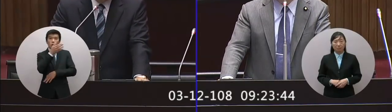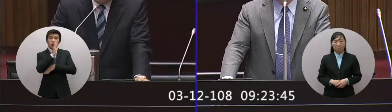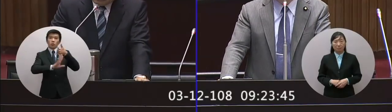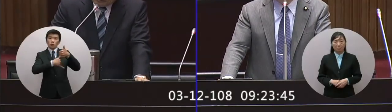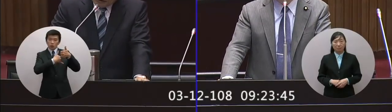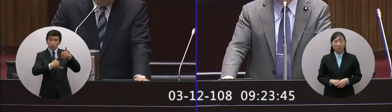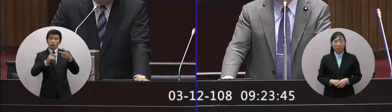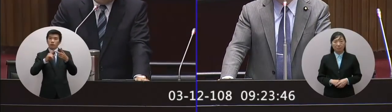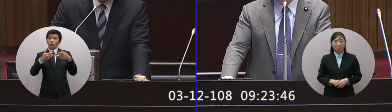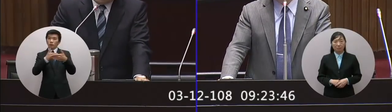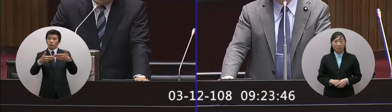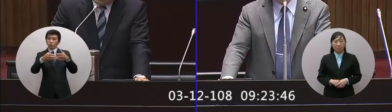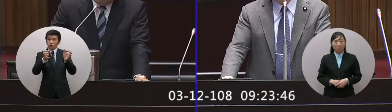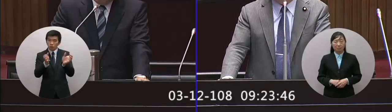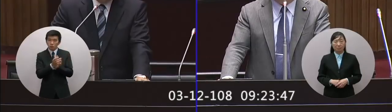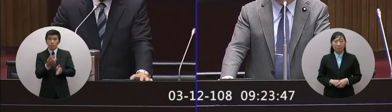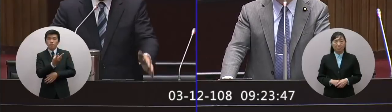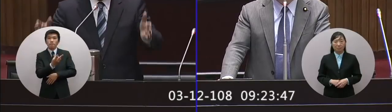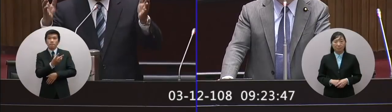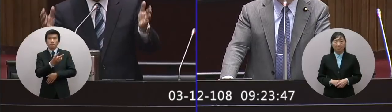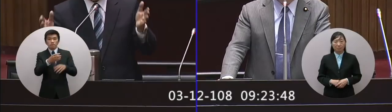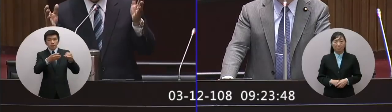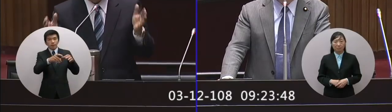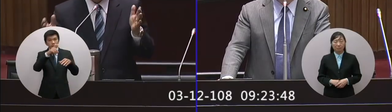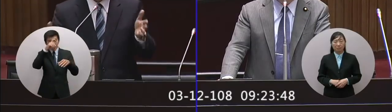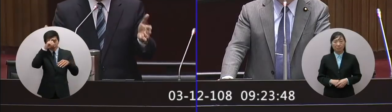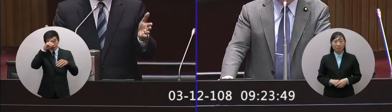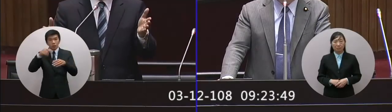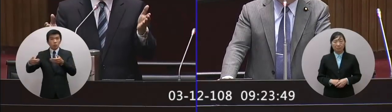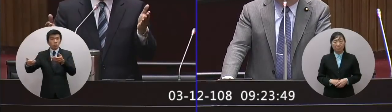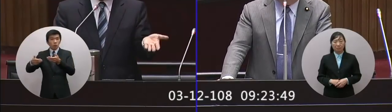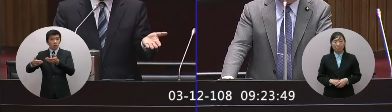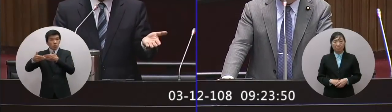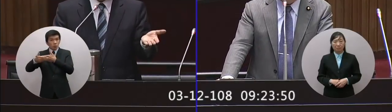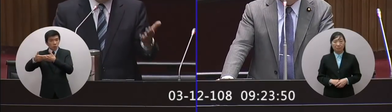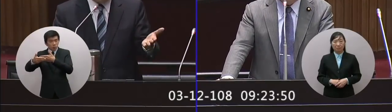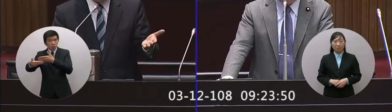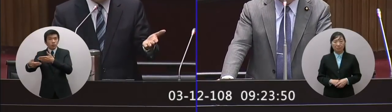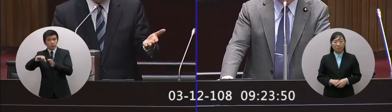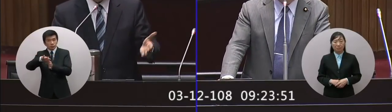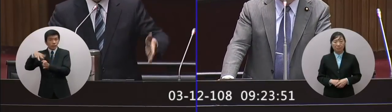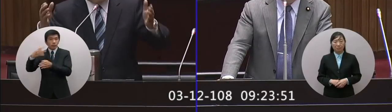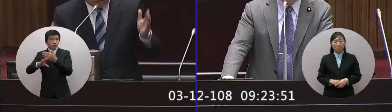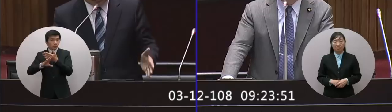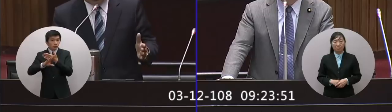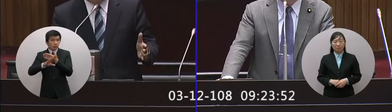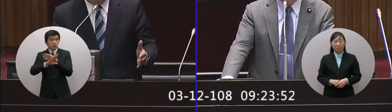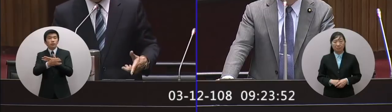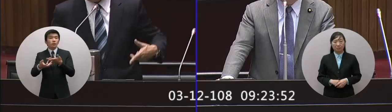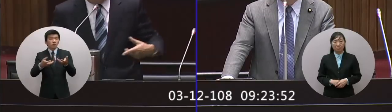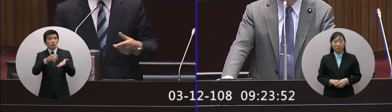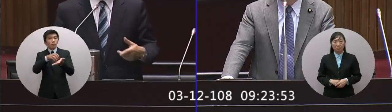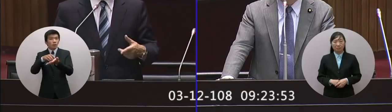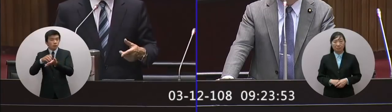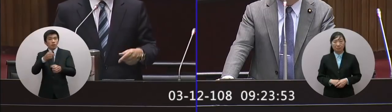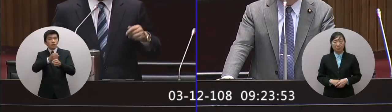望能把期程，除了工程一定需要的期程没有办法，此